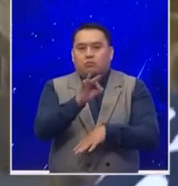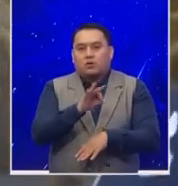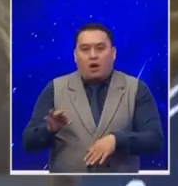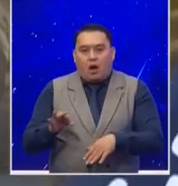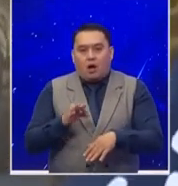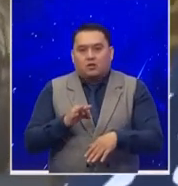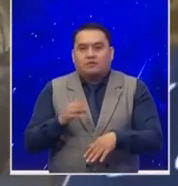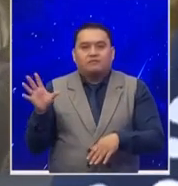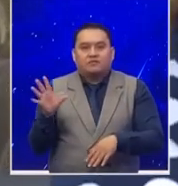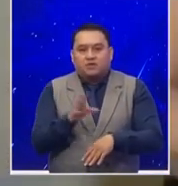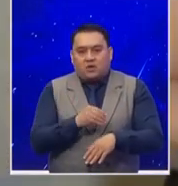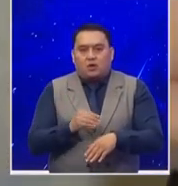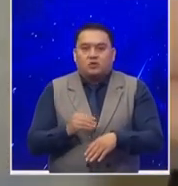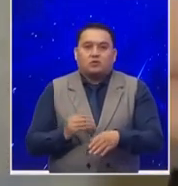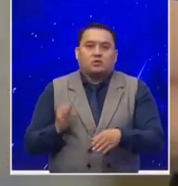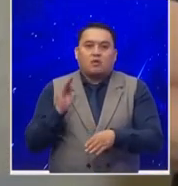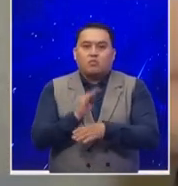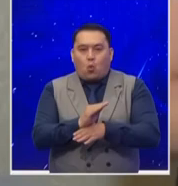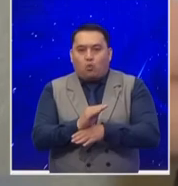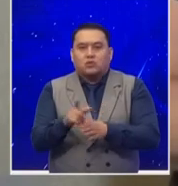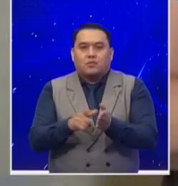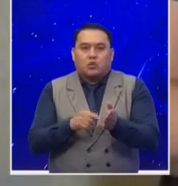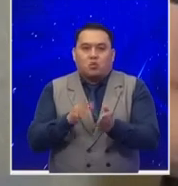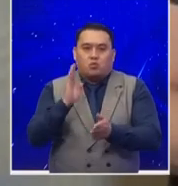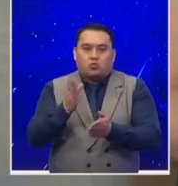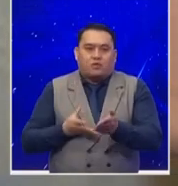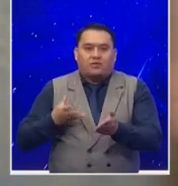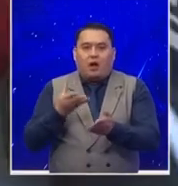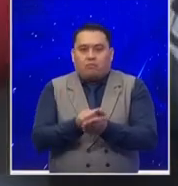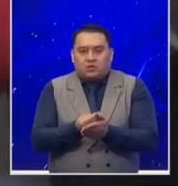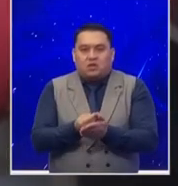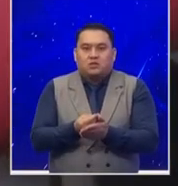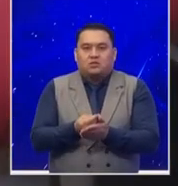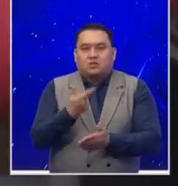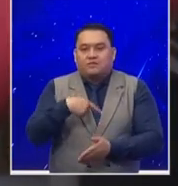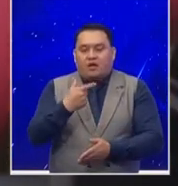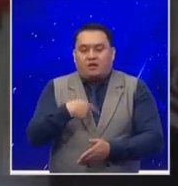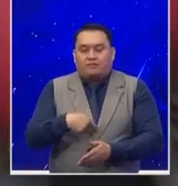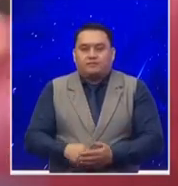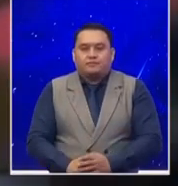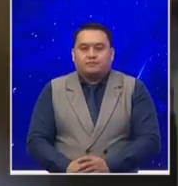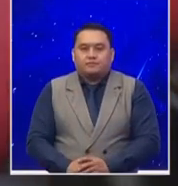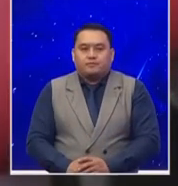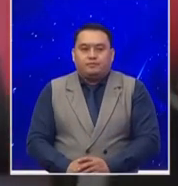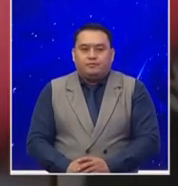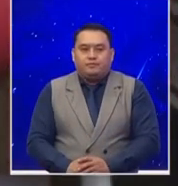проценты, а это практически еще одна стоимость товара, пенсионерки будут вынуждены оплачивать из собственного кармана.